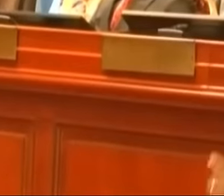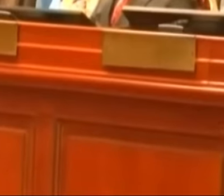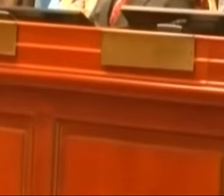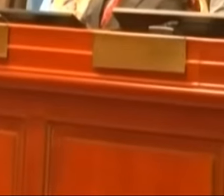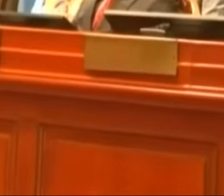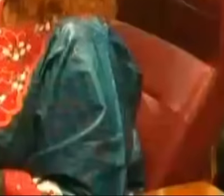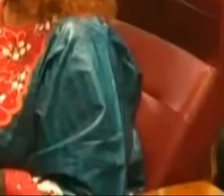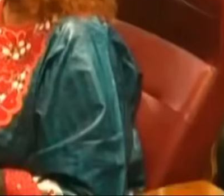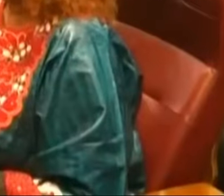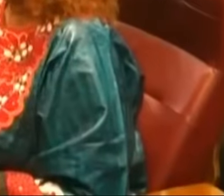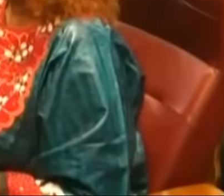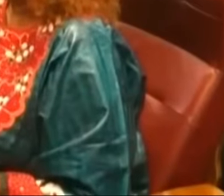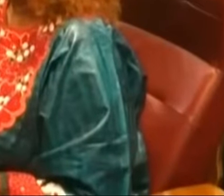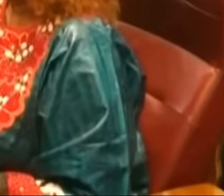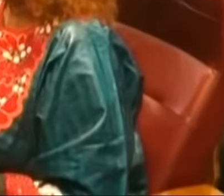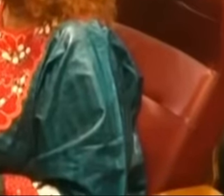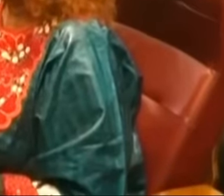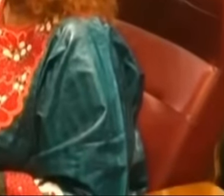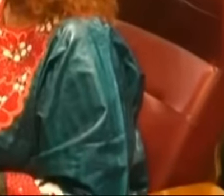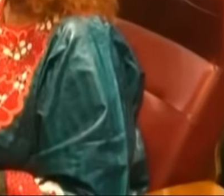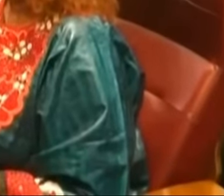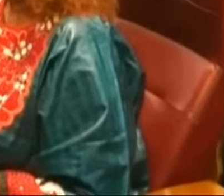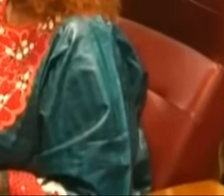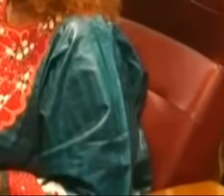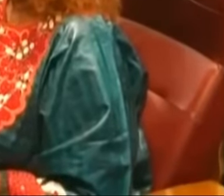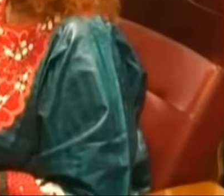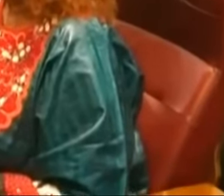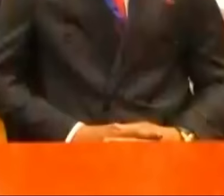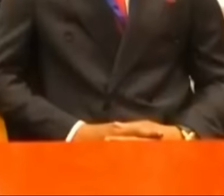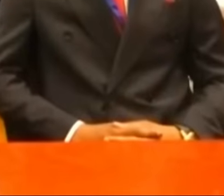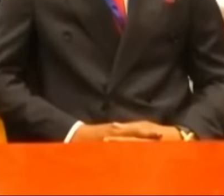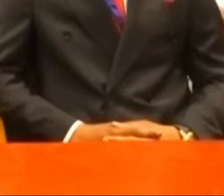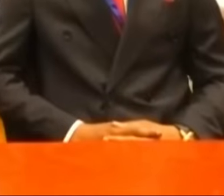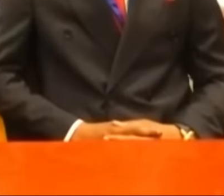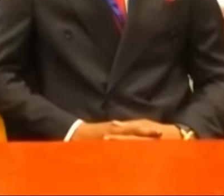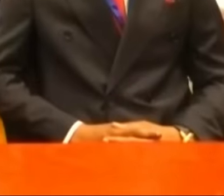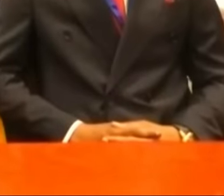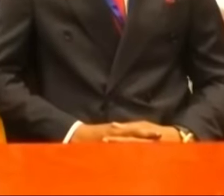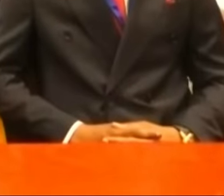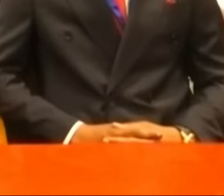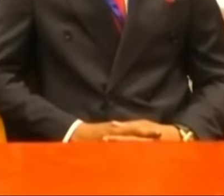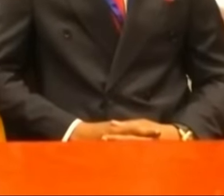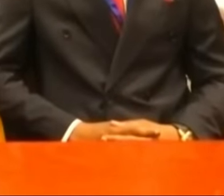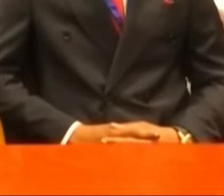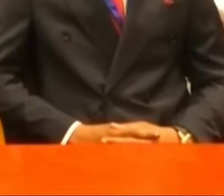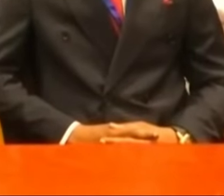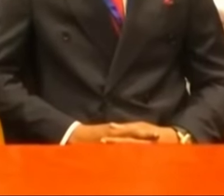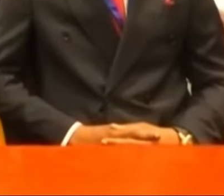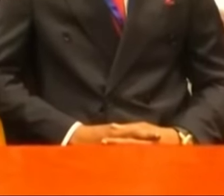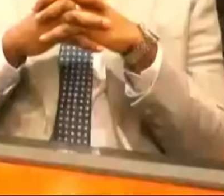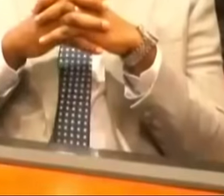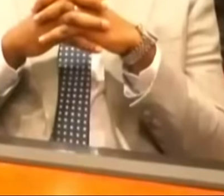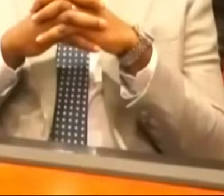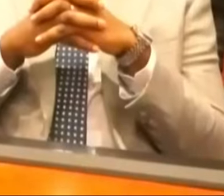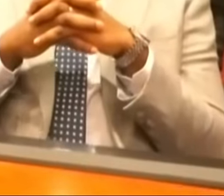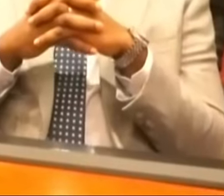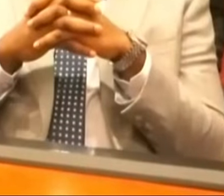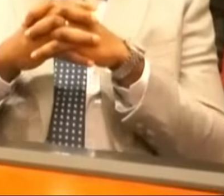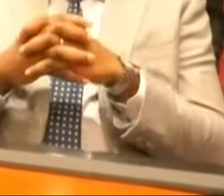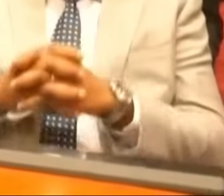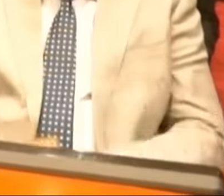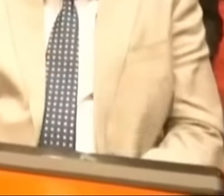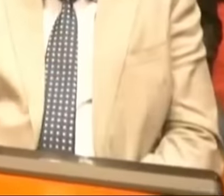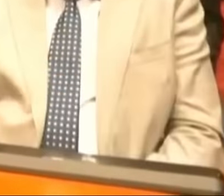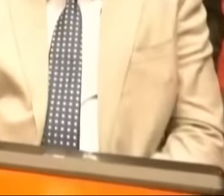rôle de questeur. Cette disposition légale, issue de la Constitution et du règlement intérieur du Sénat, a été ainsi mise en